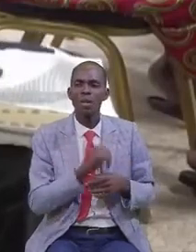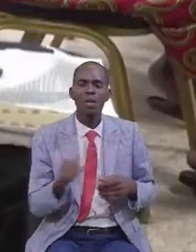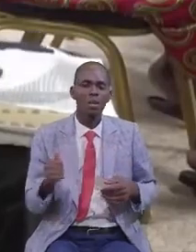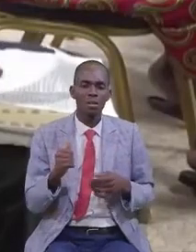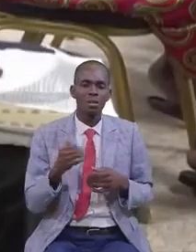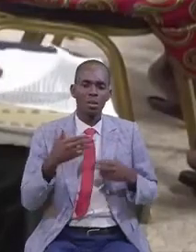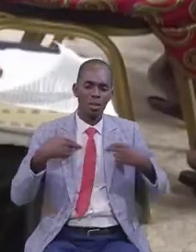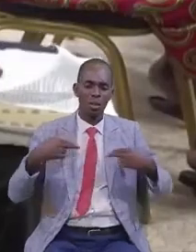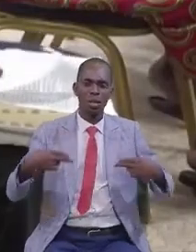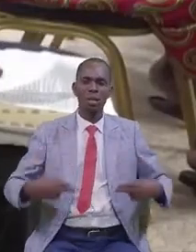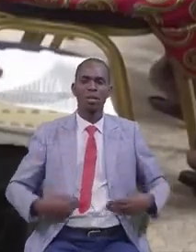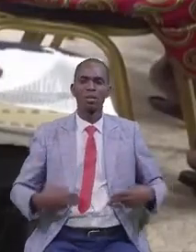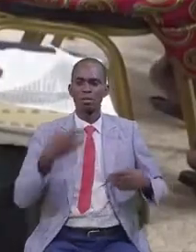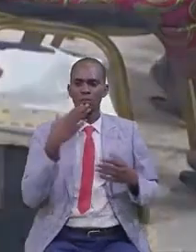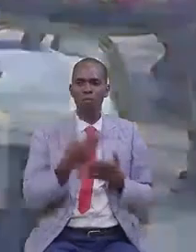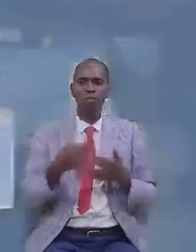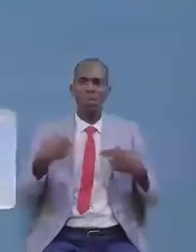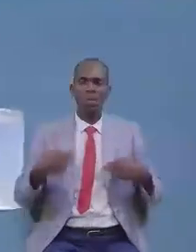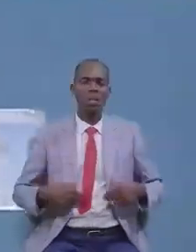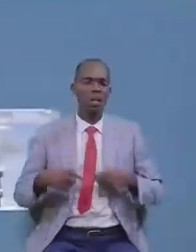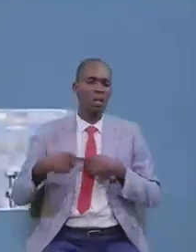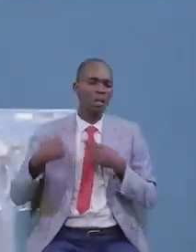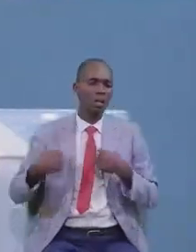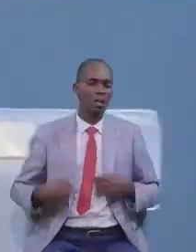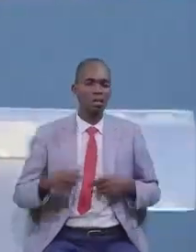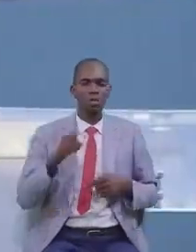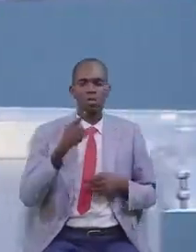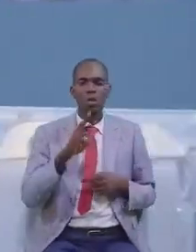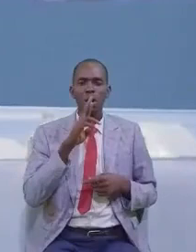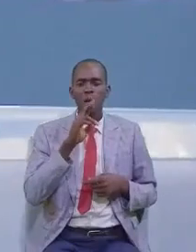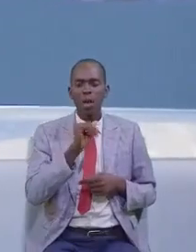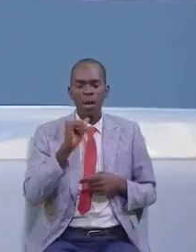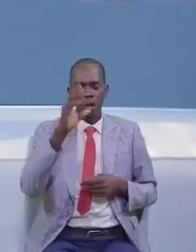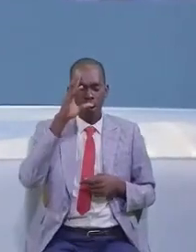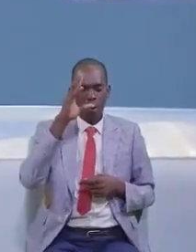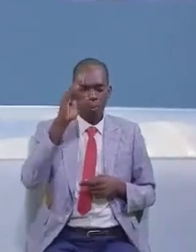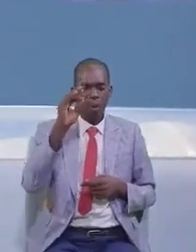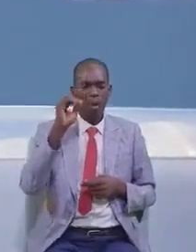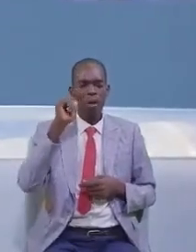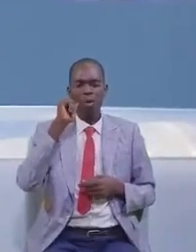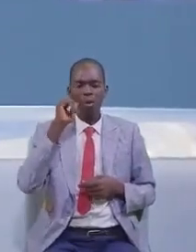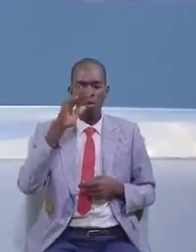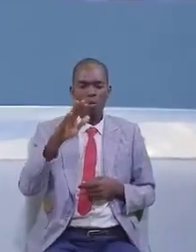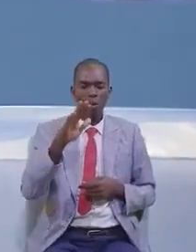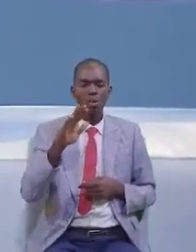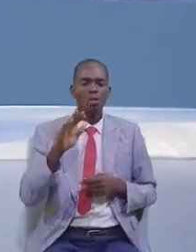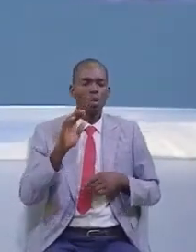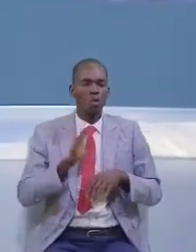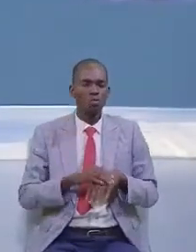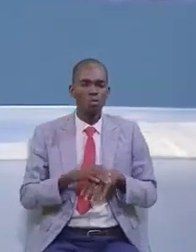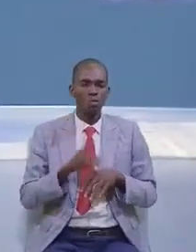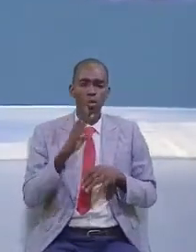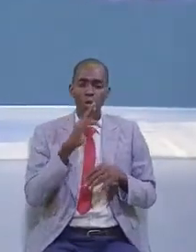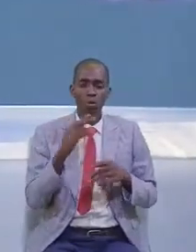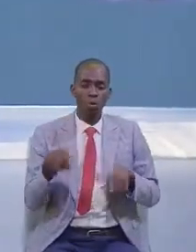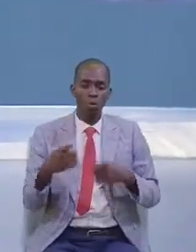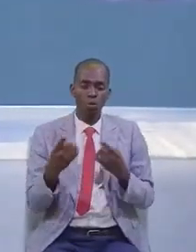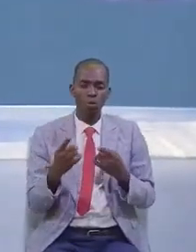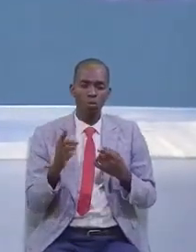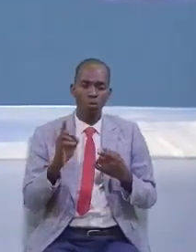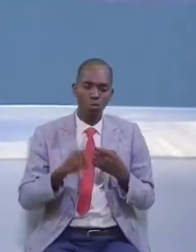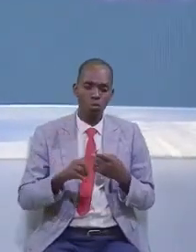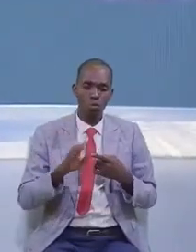heart, ఆరోగ్యవంతమైన హృదయం లేకపోతే, you are a man, you are a woman on the way to your grave. అయ్యో